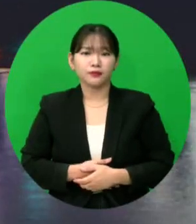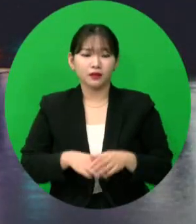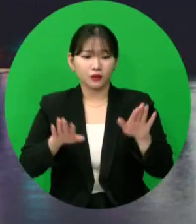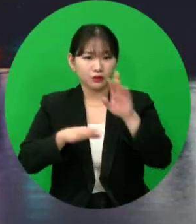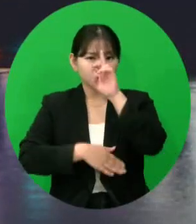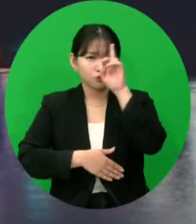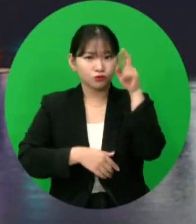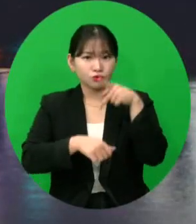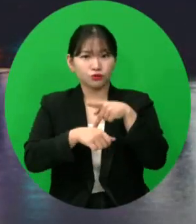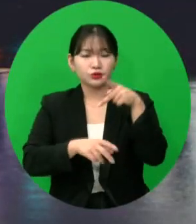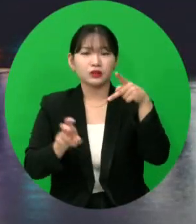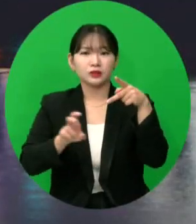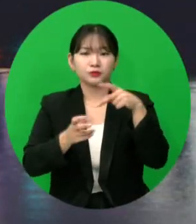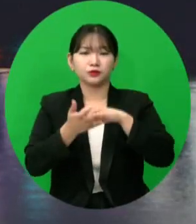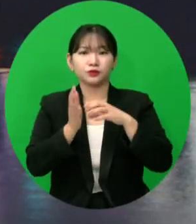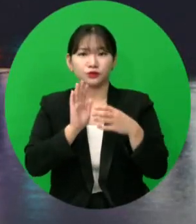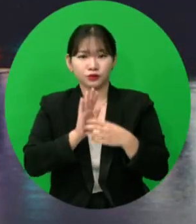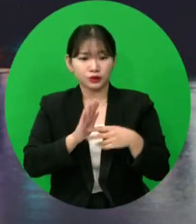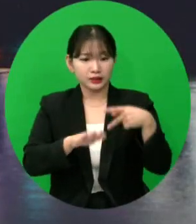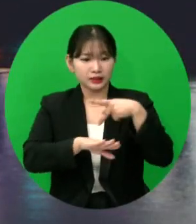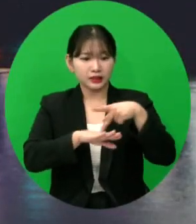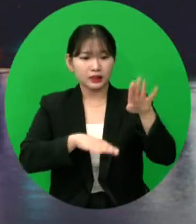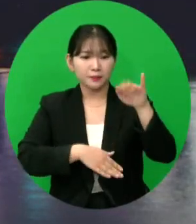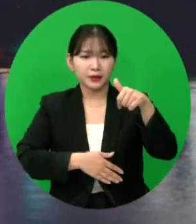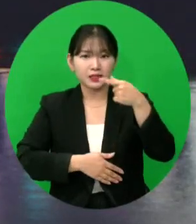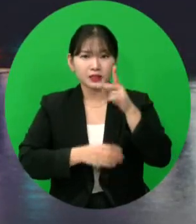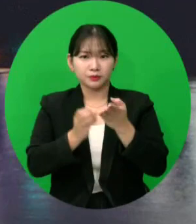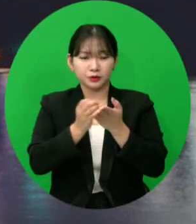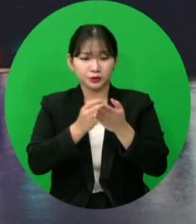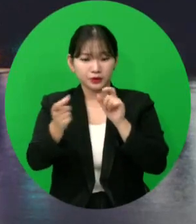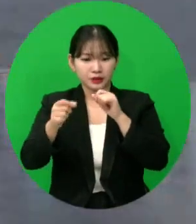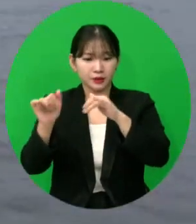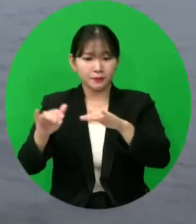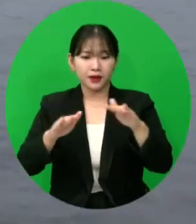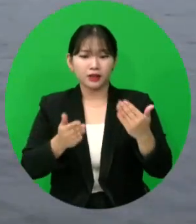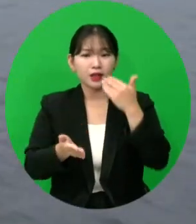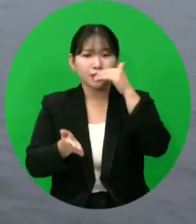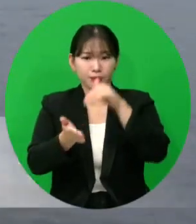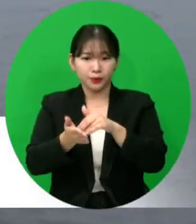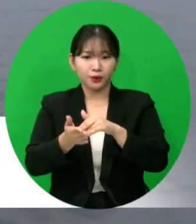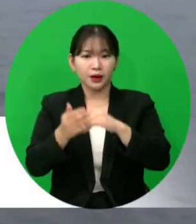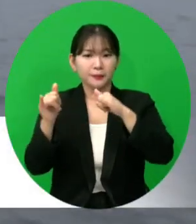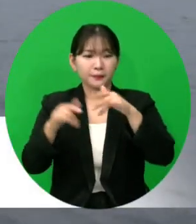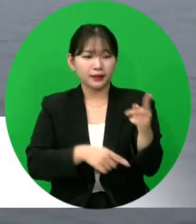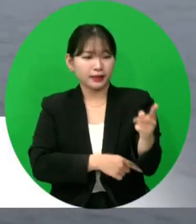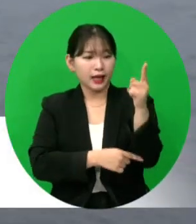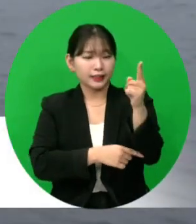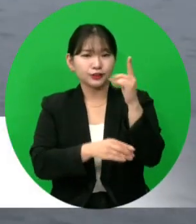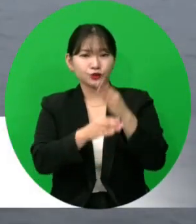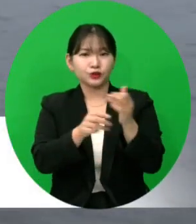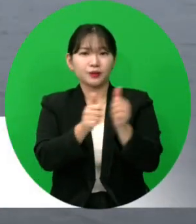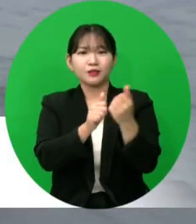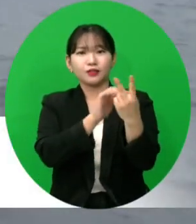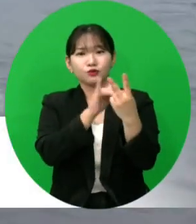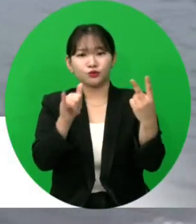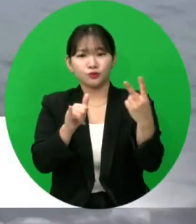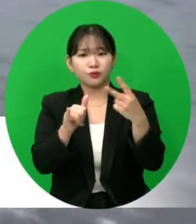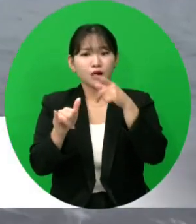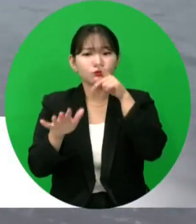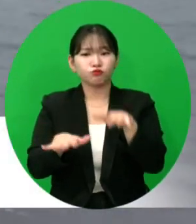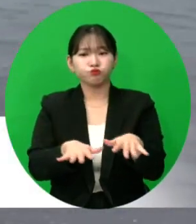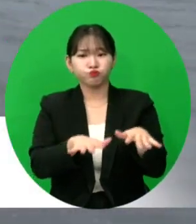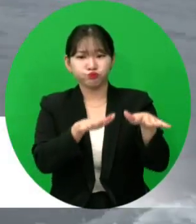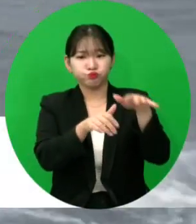오늘 오후 2시 20분 쯤 신안군 비금도 인근해상 암초에서 바다 낚시를 하던 남성 두명의 물이